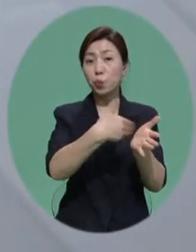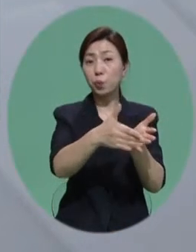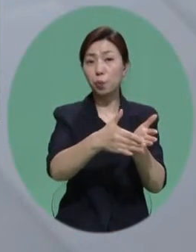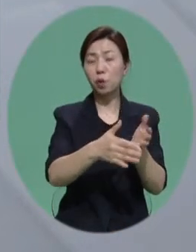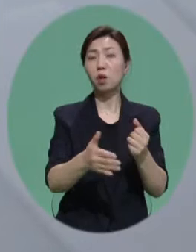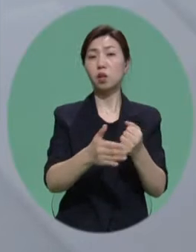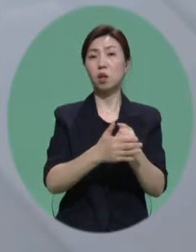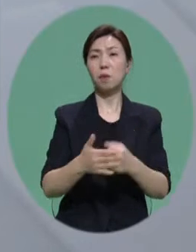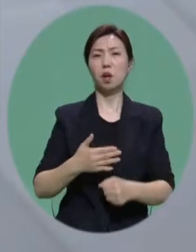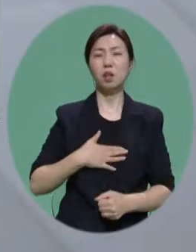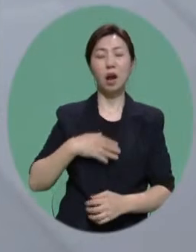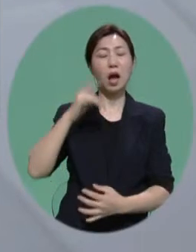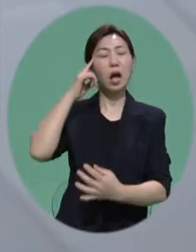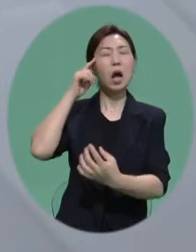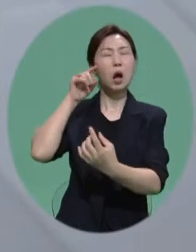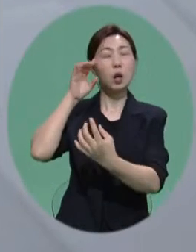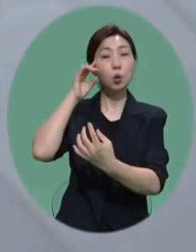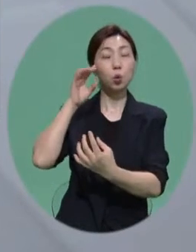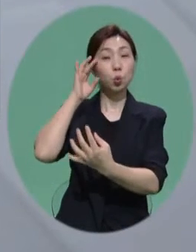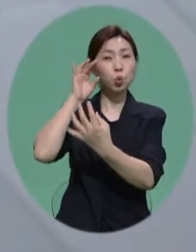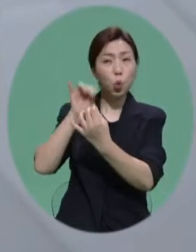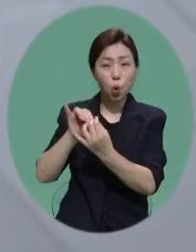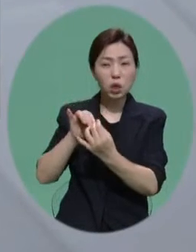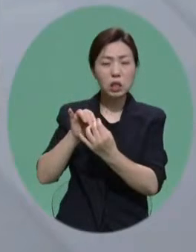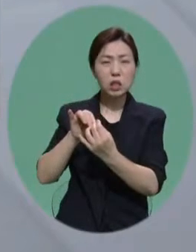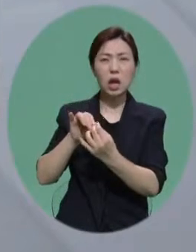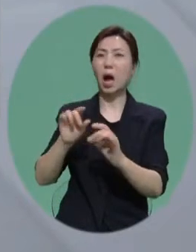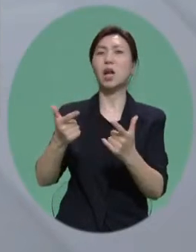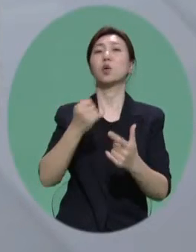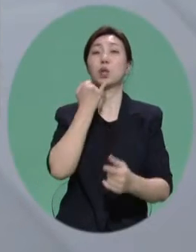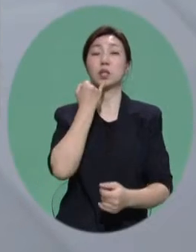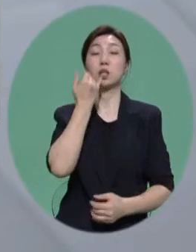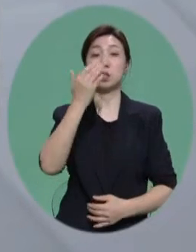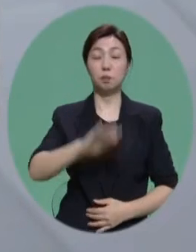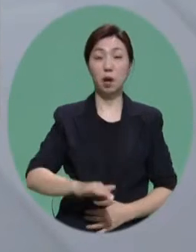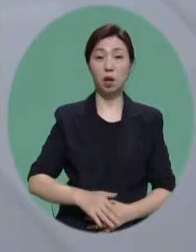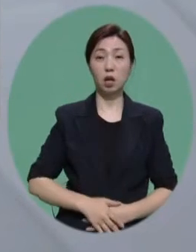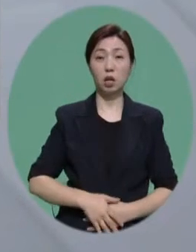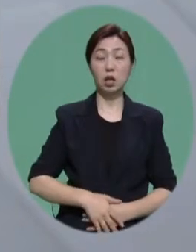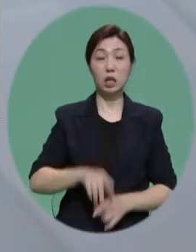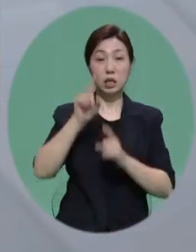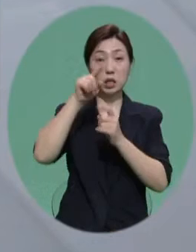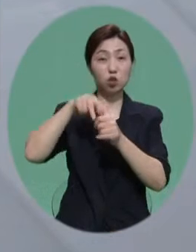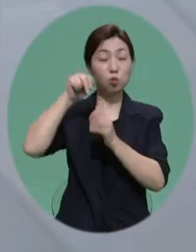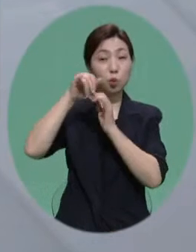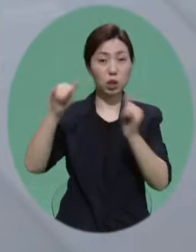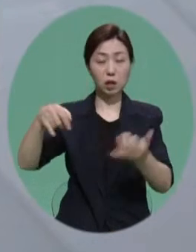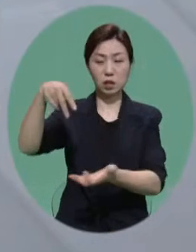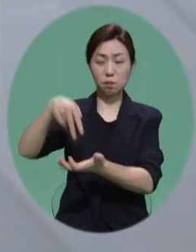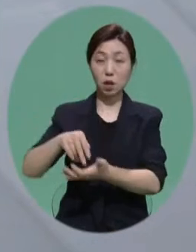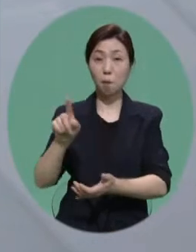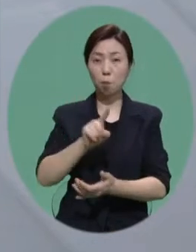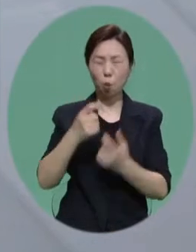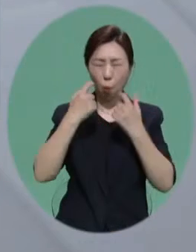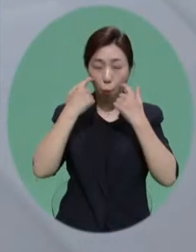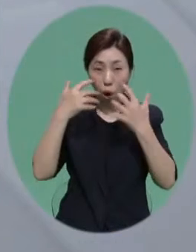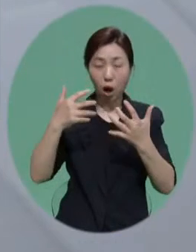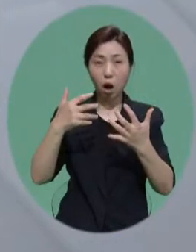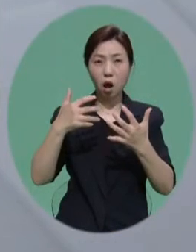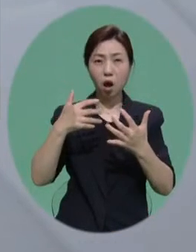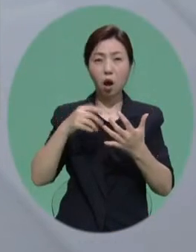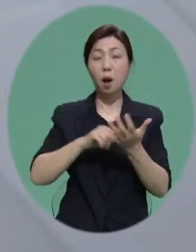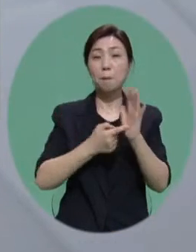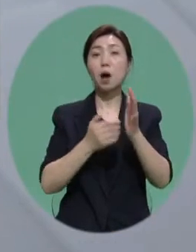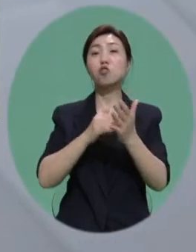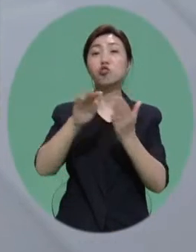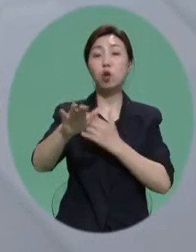저하고 꼭 듯이 같을 필요는 없지만 어 이 이제 며 후보님 입장이 뭔지는 문명이 알아야 국민들도 정확히 판단 하실